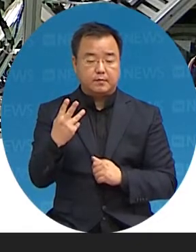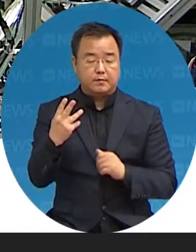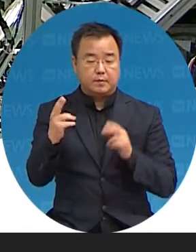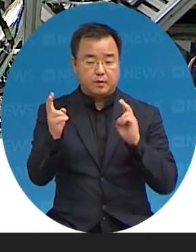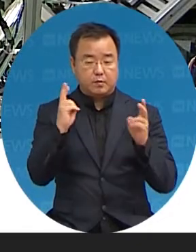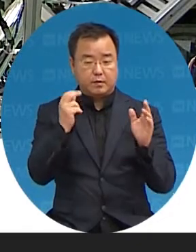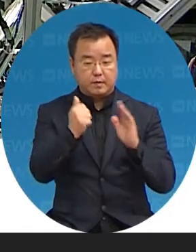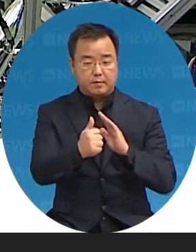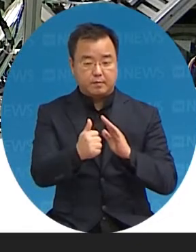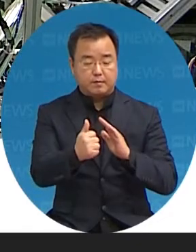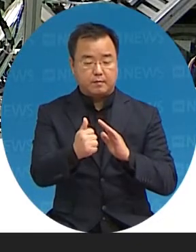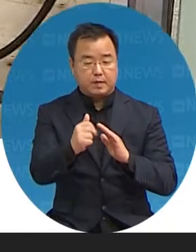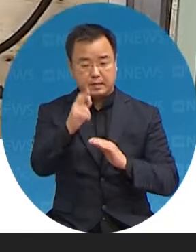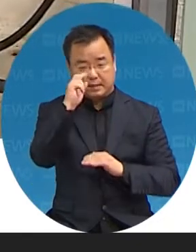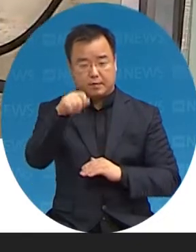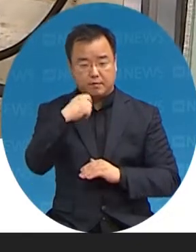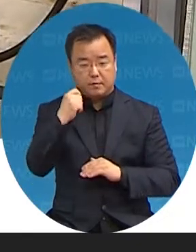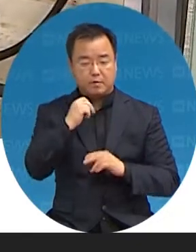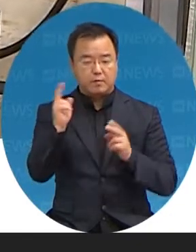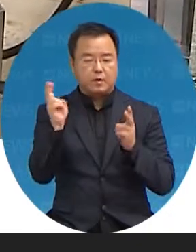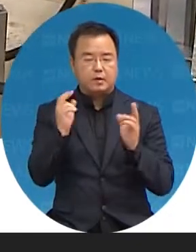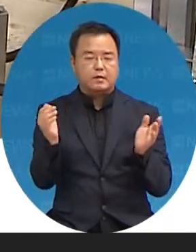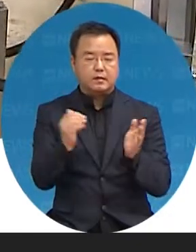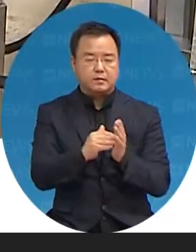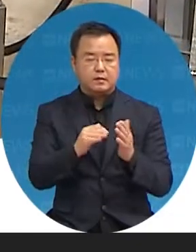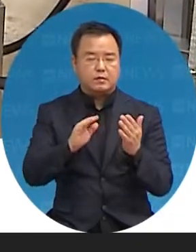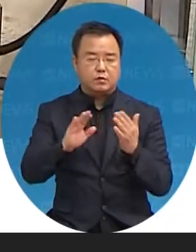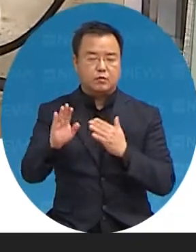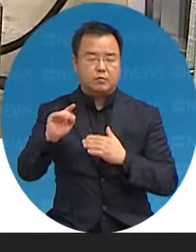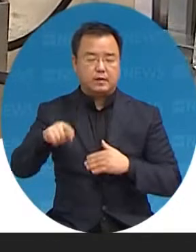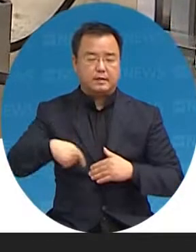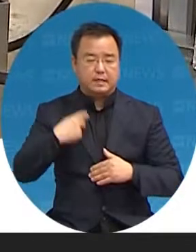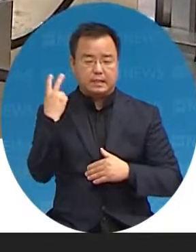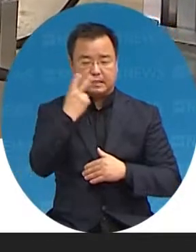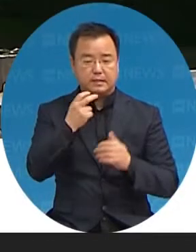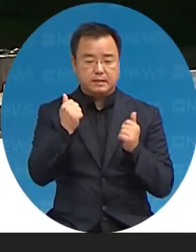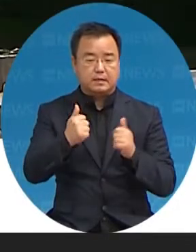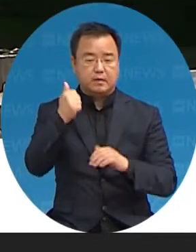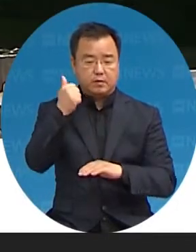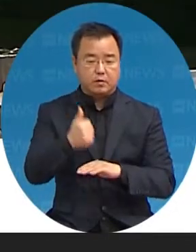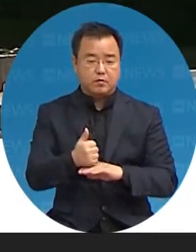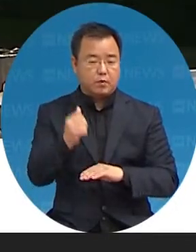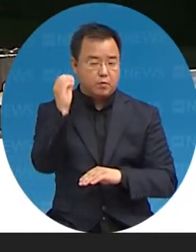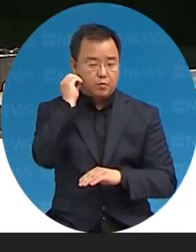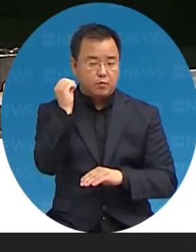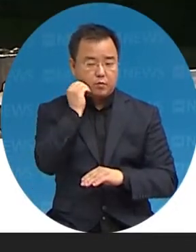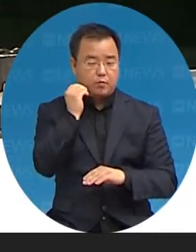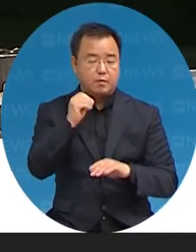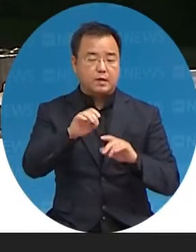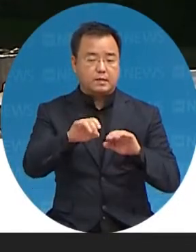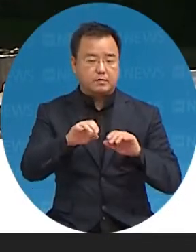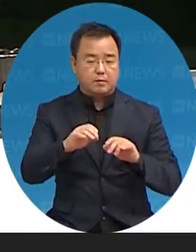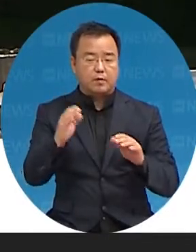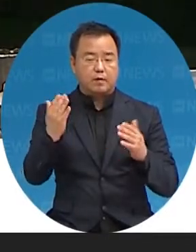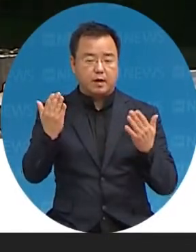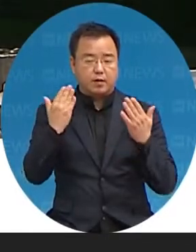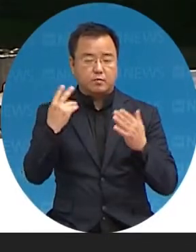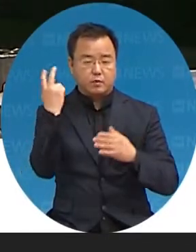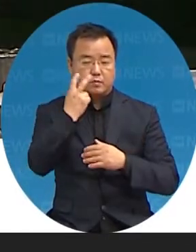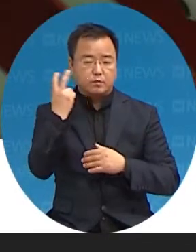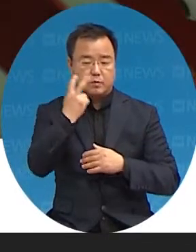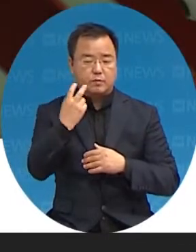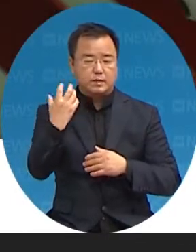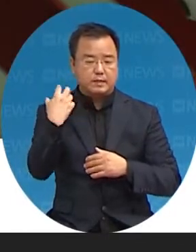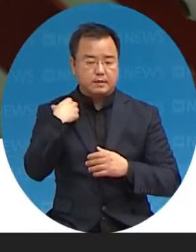점심시간 또 퇴근 후에 실습생 이 자가 진단 결과를 사이트 입력하고 또 학교에서는 모니터링을 하도록